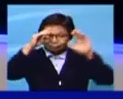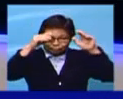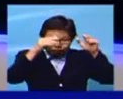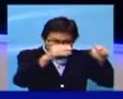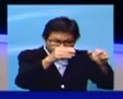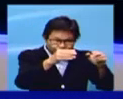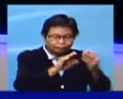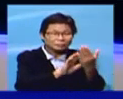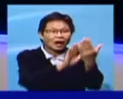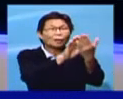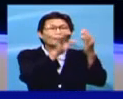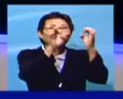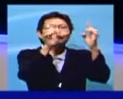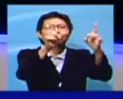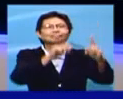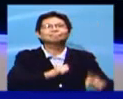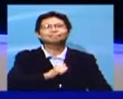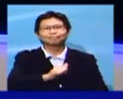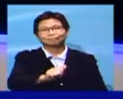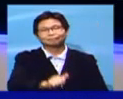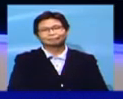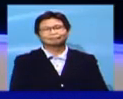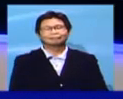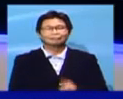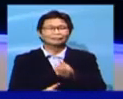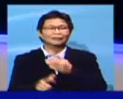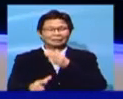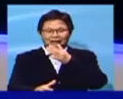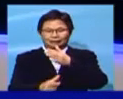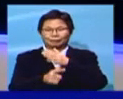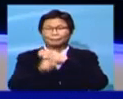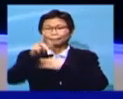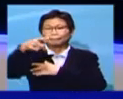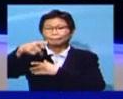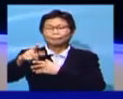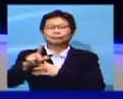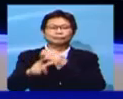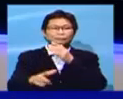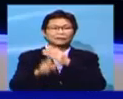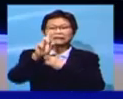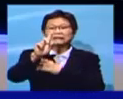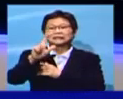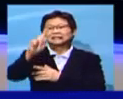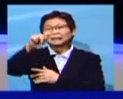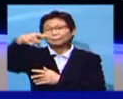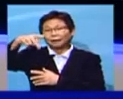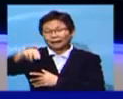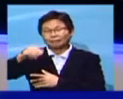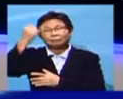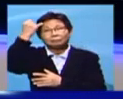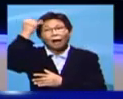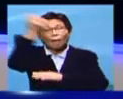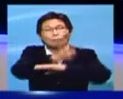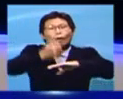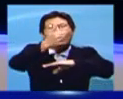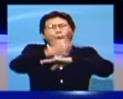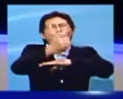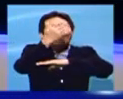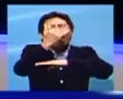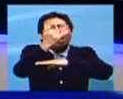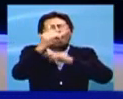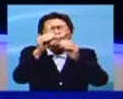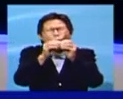terhadap institusi pendidikan agama jelas timbalan Perdana Menteri dat seri Dr ah Hamidi idea penubuhannya berikutan peningkatan kes